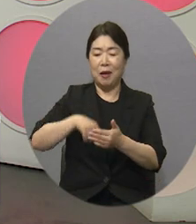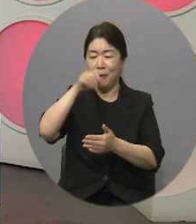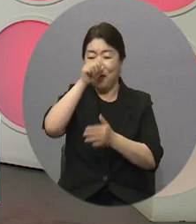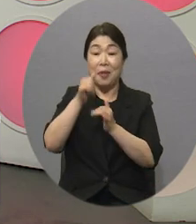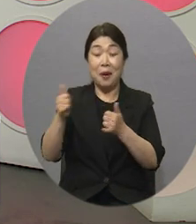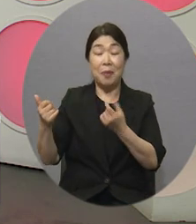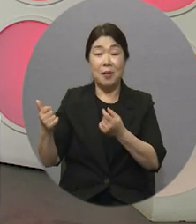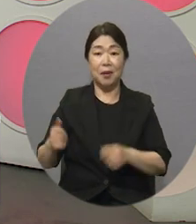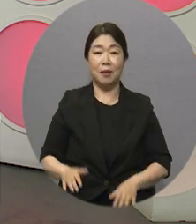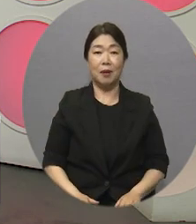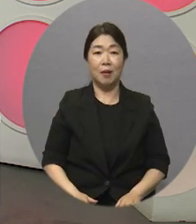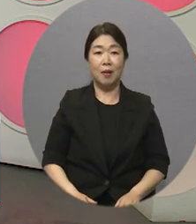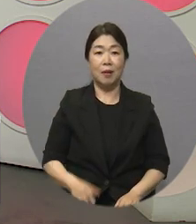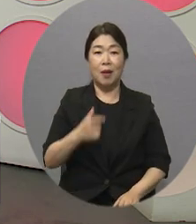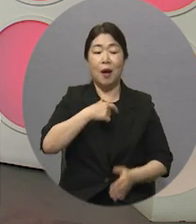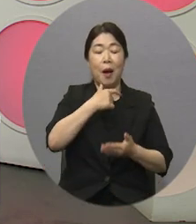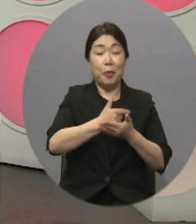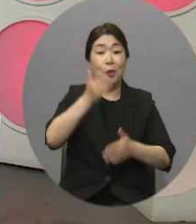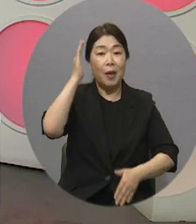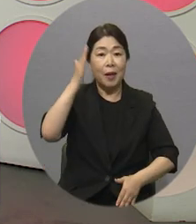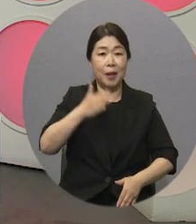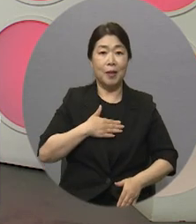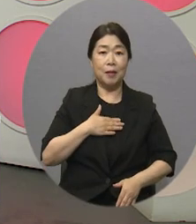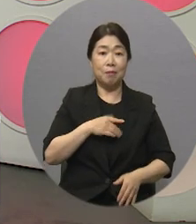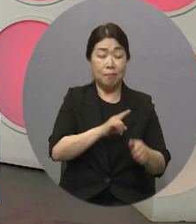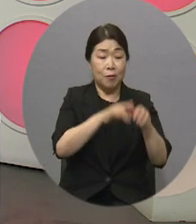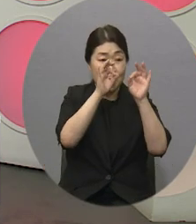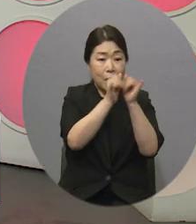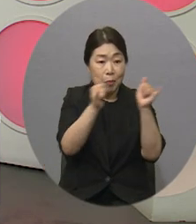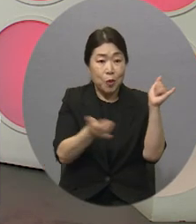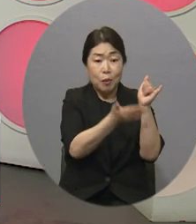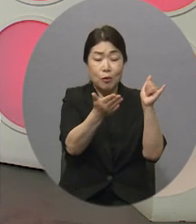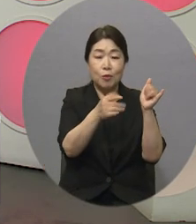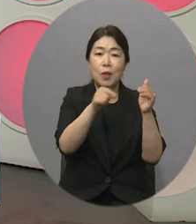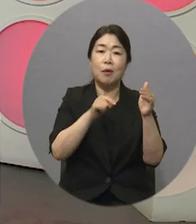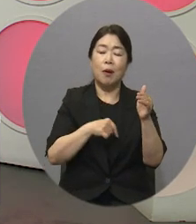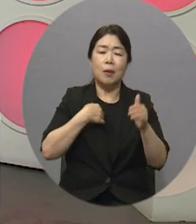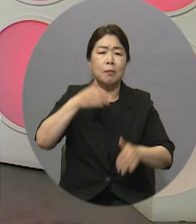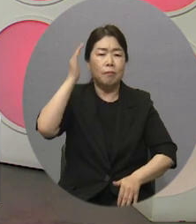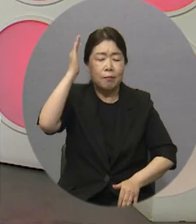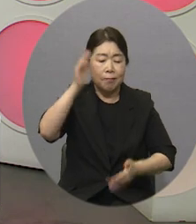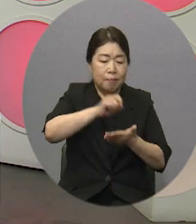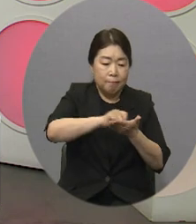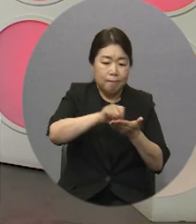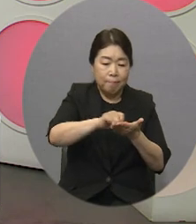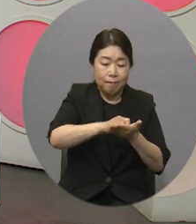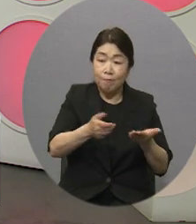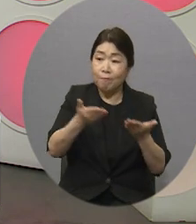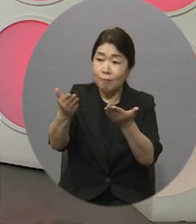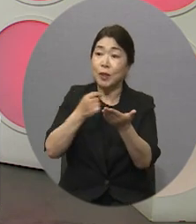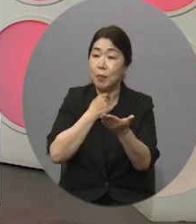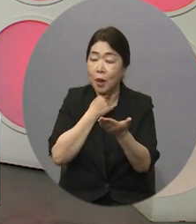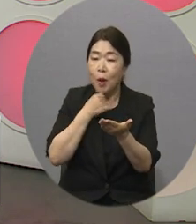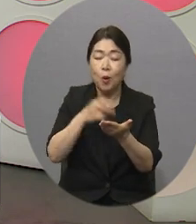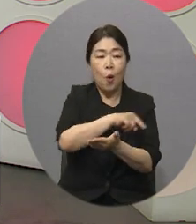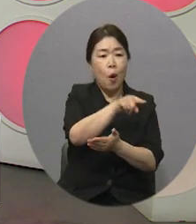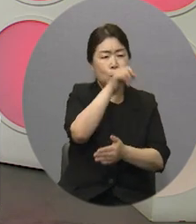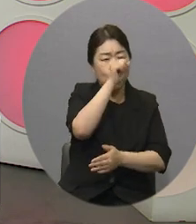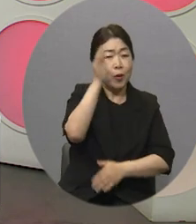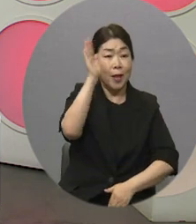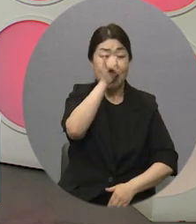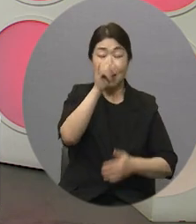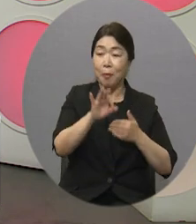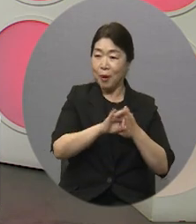네. 자, 우리 감동 사연 나도 말 좀 합시다. 우리 시청자 여러분들 중에서도요. 나도 이런 사연이 있는데 내 주변에도 이런 좋은